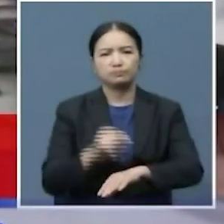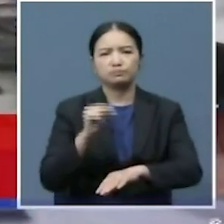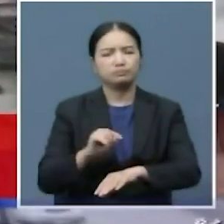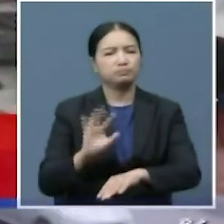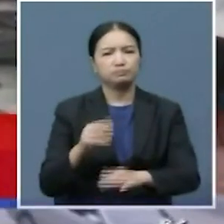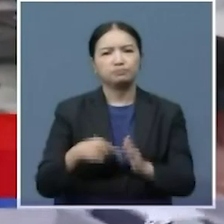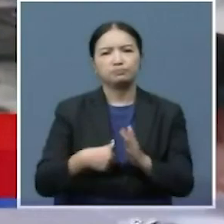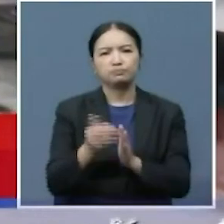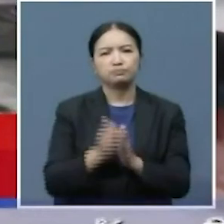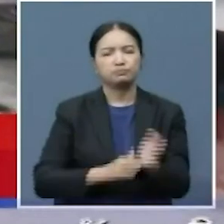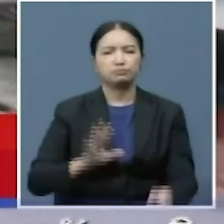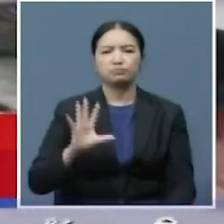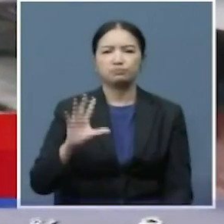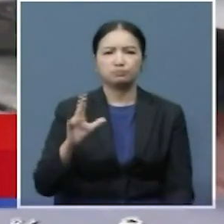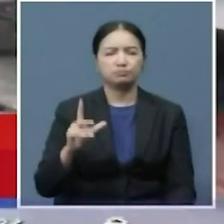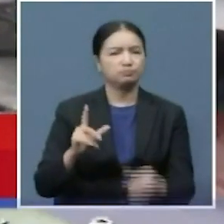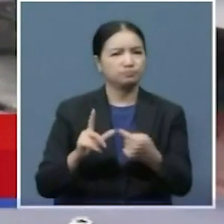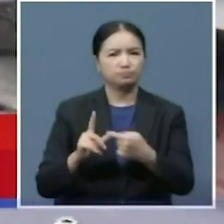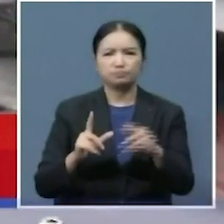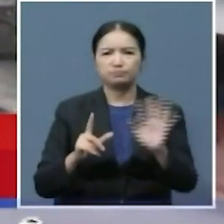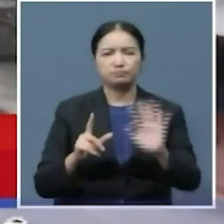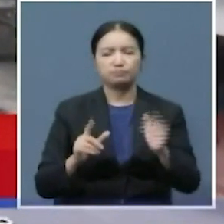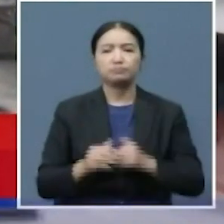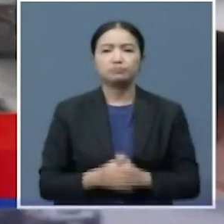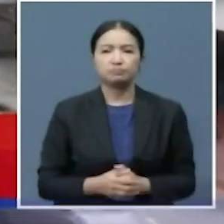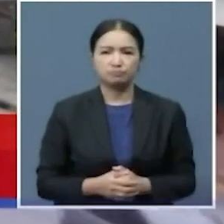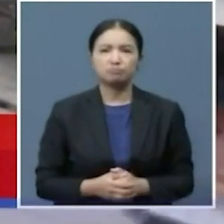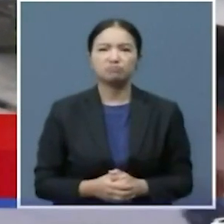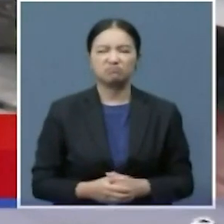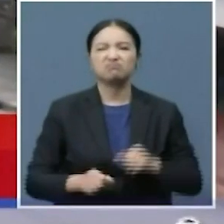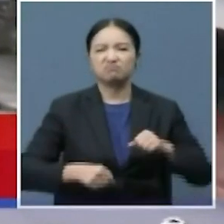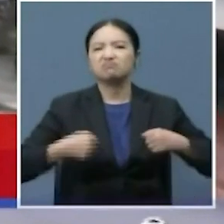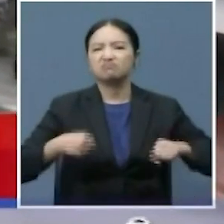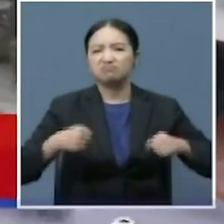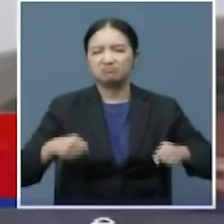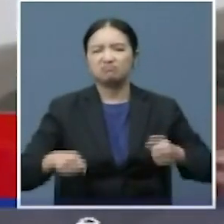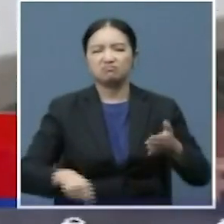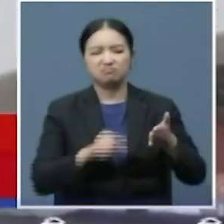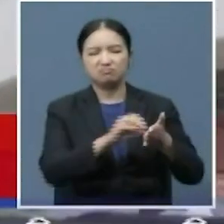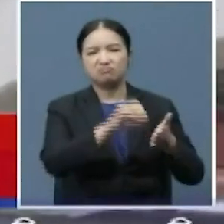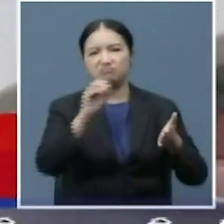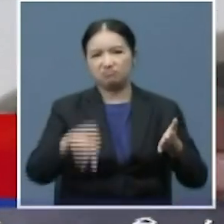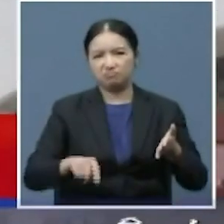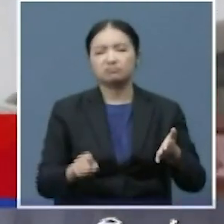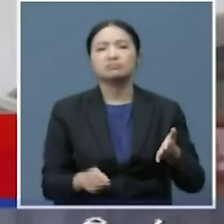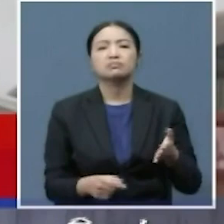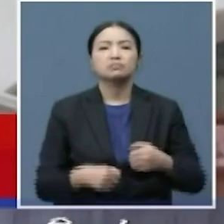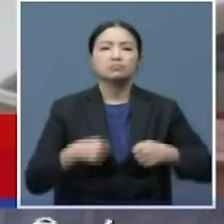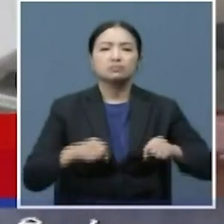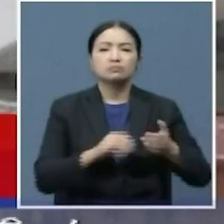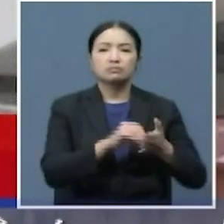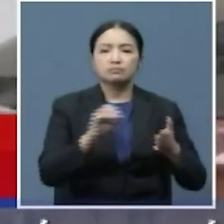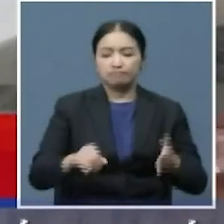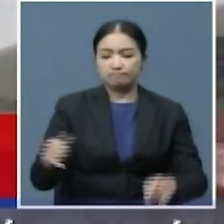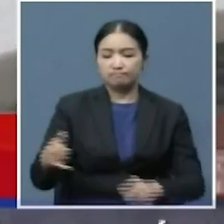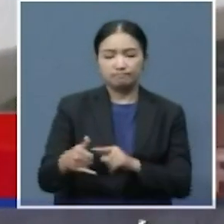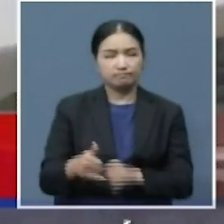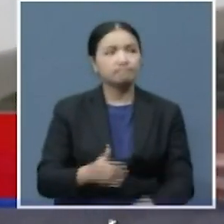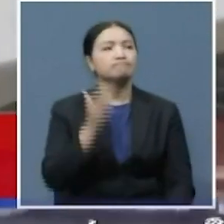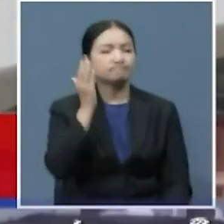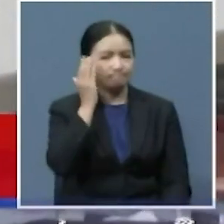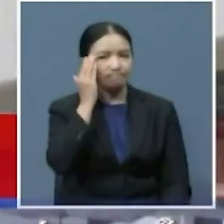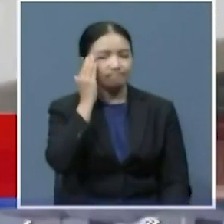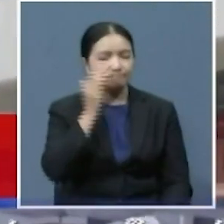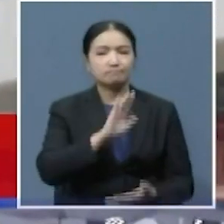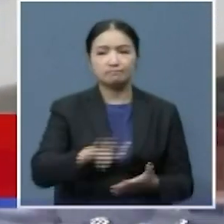ครสายสีชมพูเป็นเพียงชิ้นส่วนจากรถจักรยานยนต์รุ่นหนึ่งเท่านั้นผู้ร้องเรียนได้รับทราบข้อเท็จจริงทั้งหม